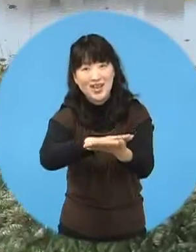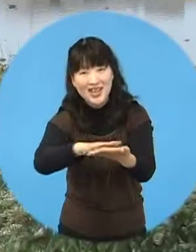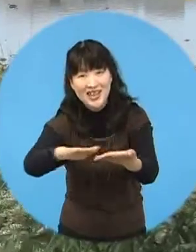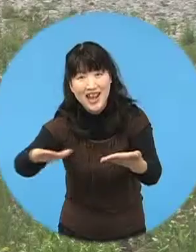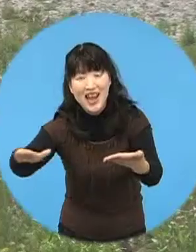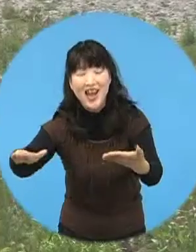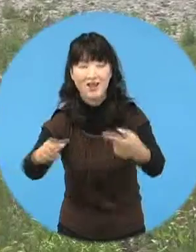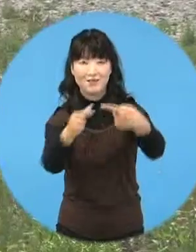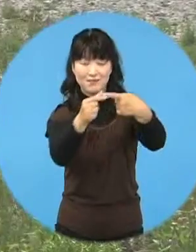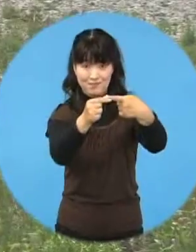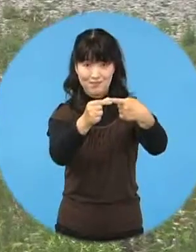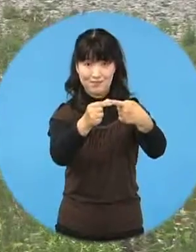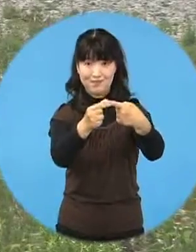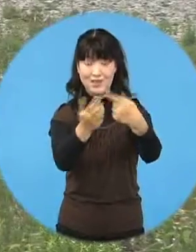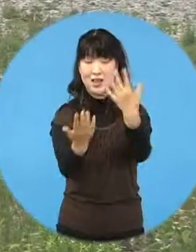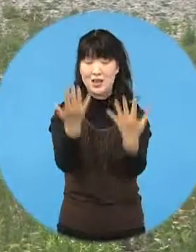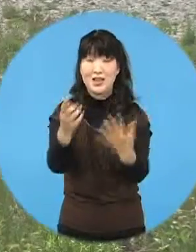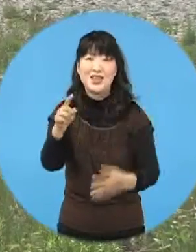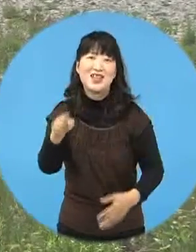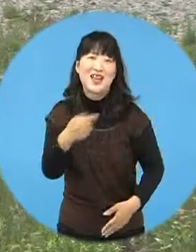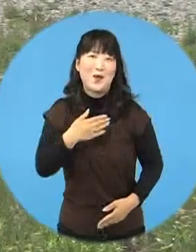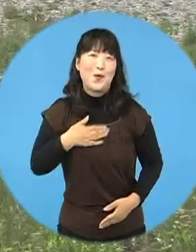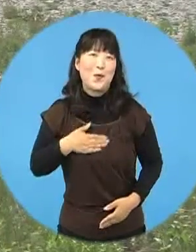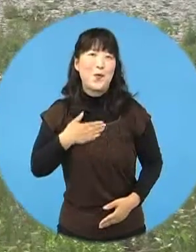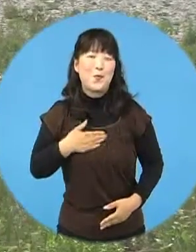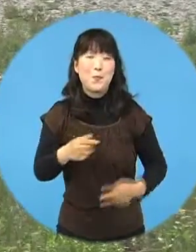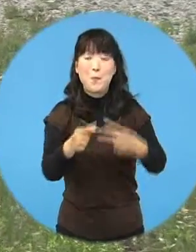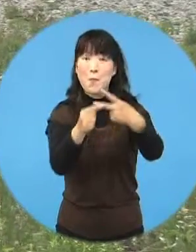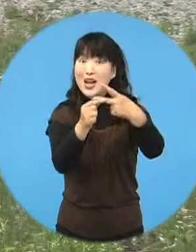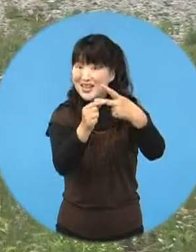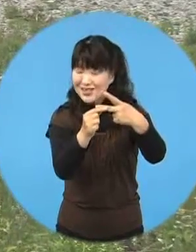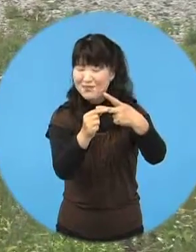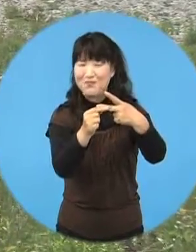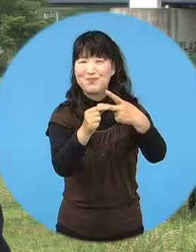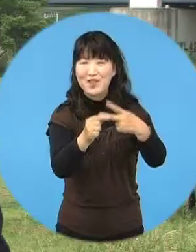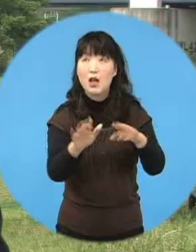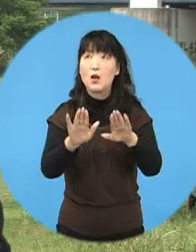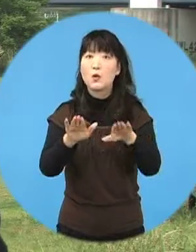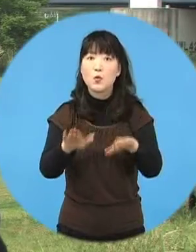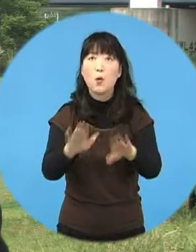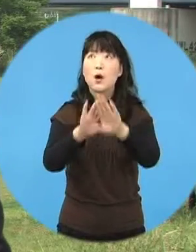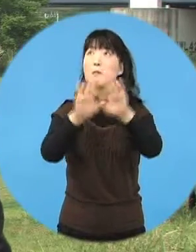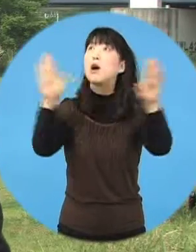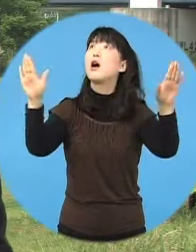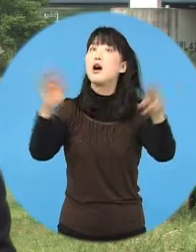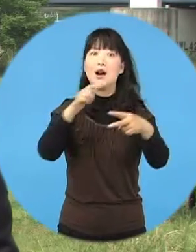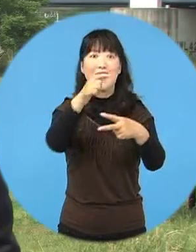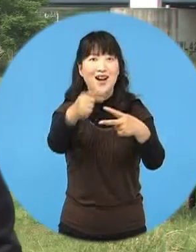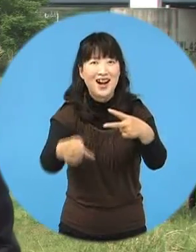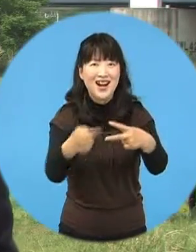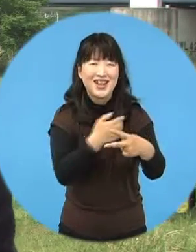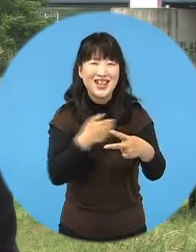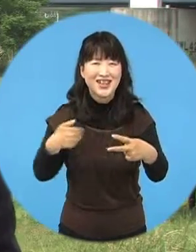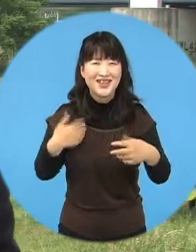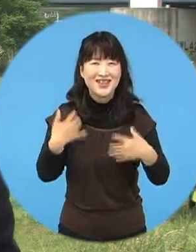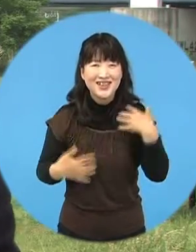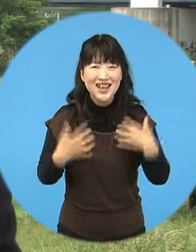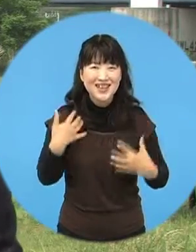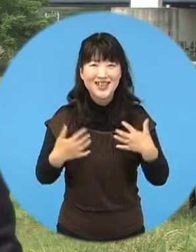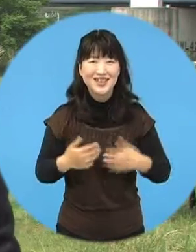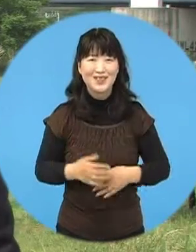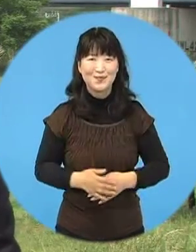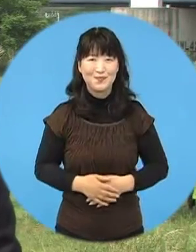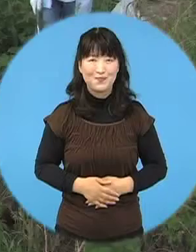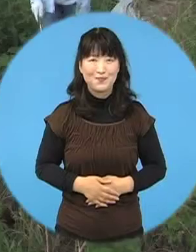時に自然を満喫していただきたいなと思いまして、はい、まあ、その天気なのでそれもできるかなと思いまして本当に嬉しく思ってます。